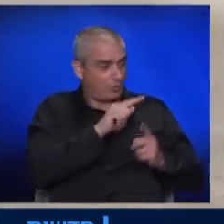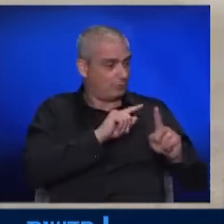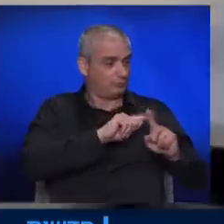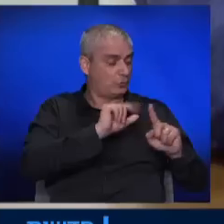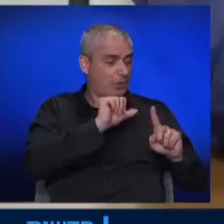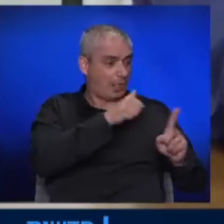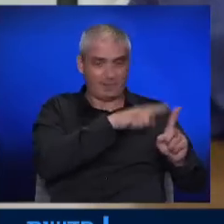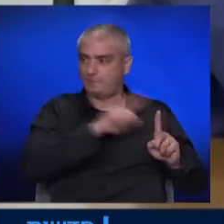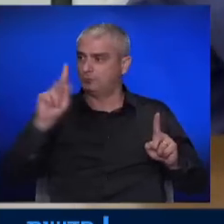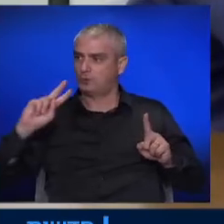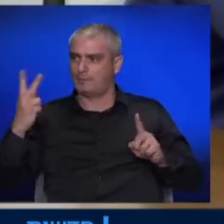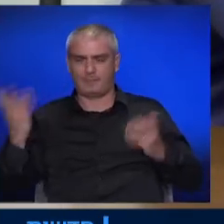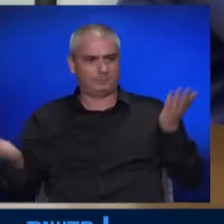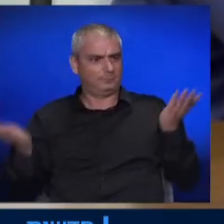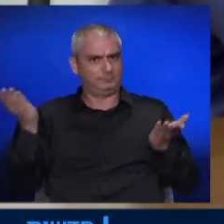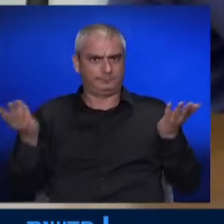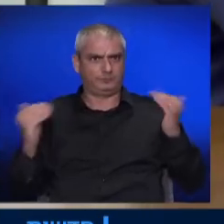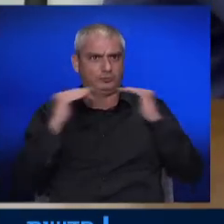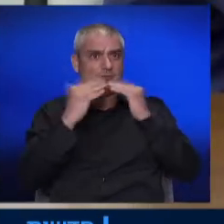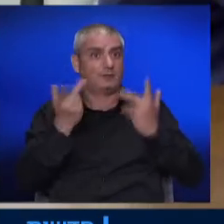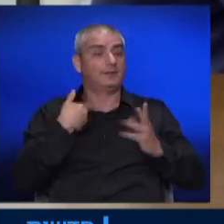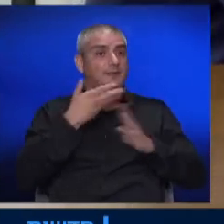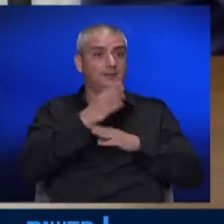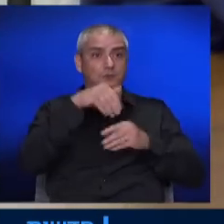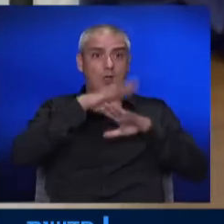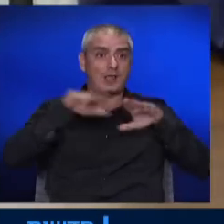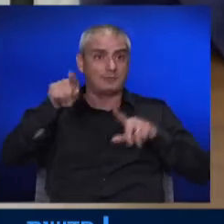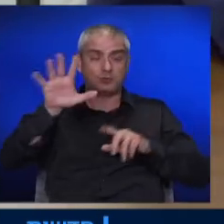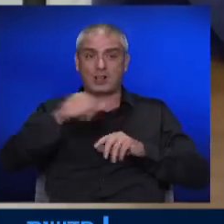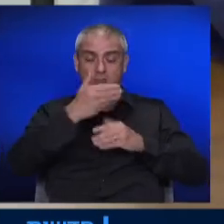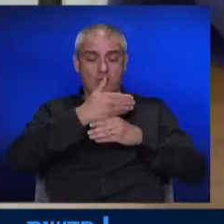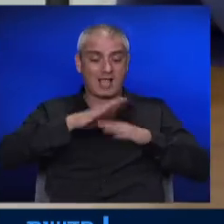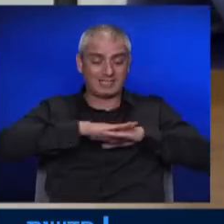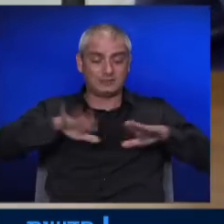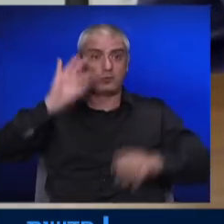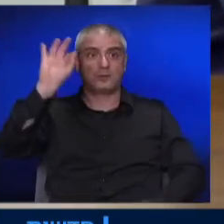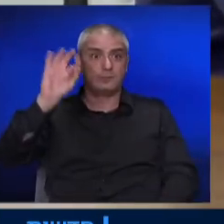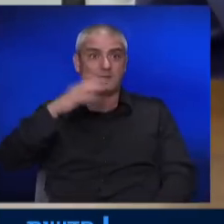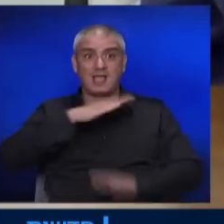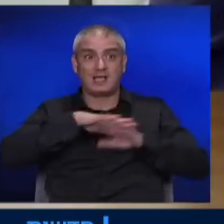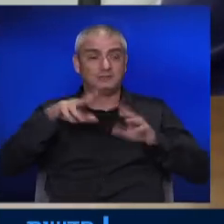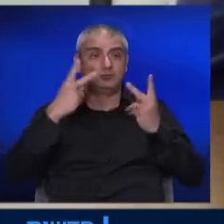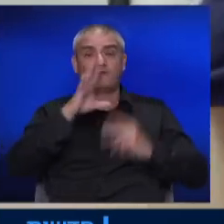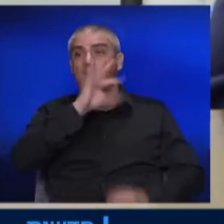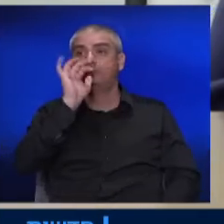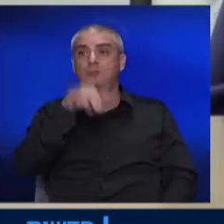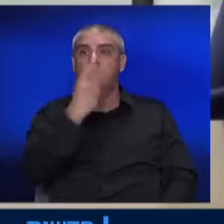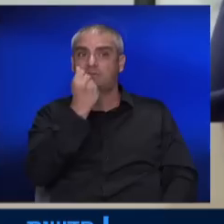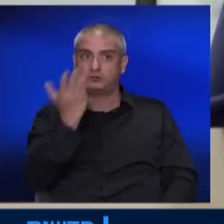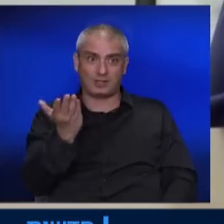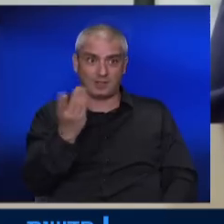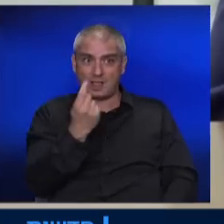הפגיעה בשוויון. נכנסנו לתוך האדמה שלו, לקחנו חצי דונם ממנו, חצי דונם שזה 500 אלף שקל. העלות של הקיר